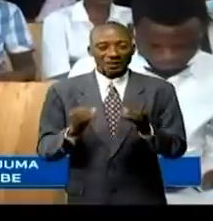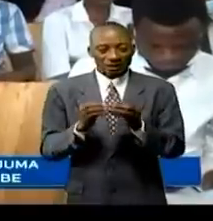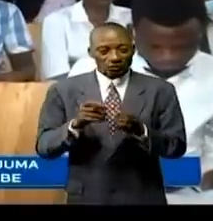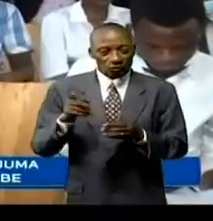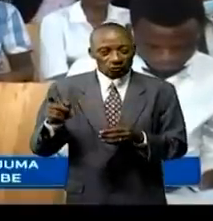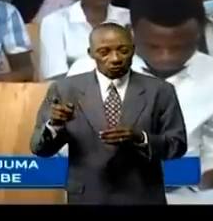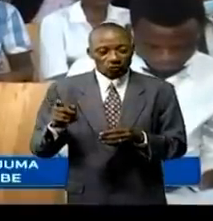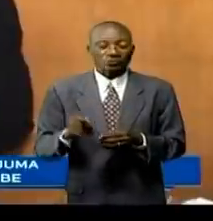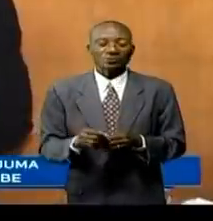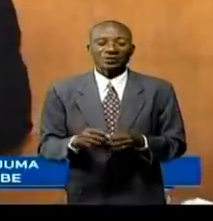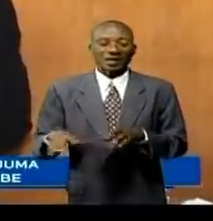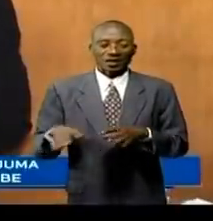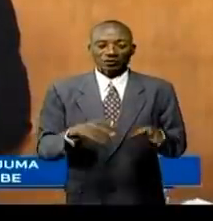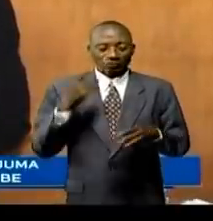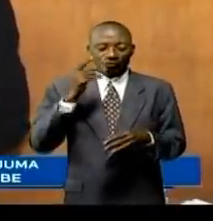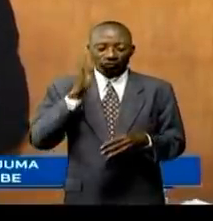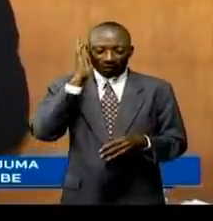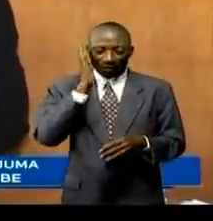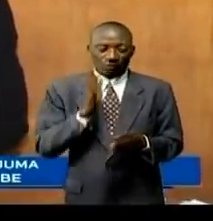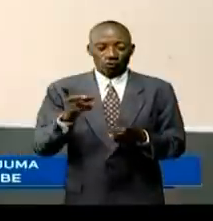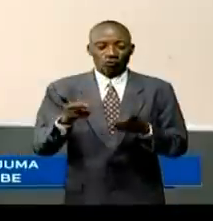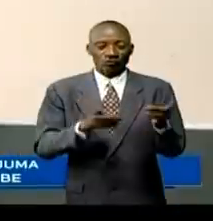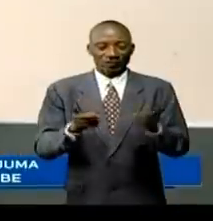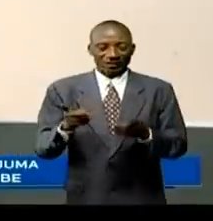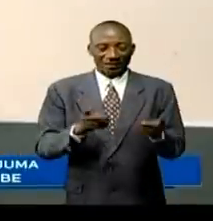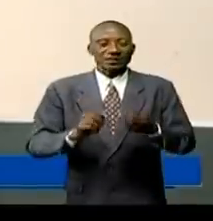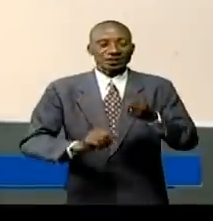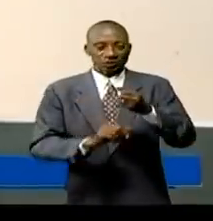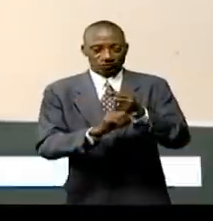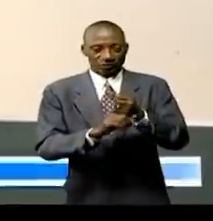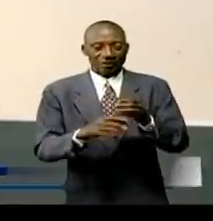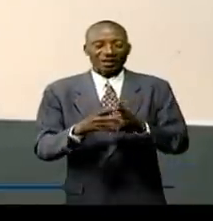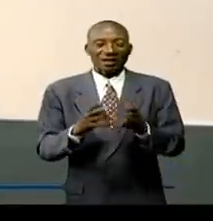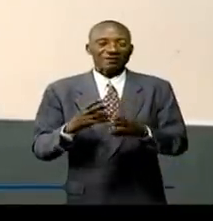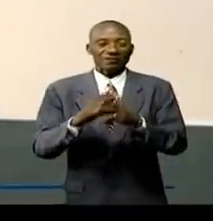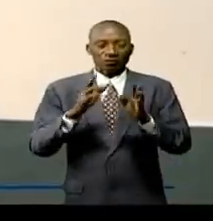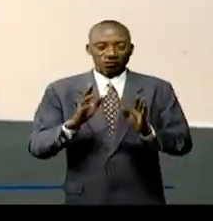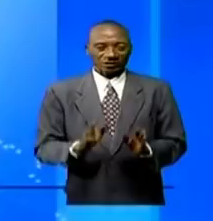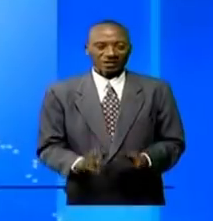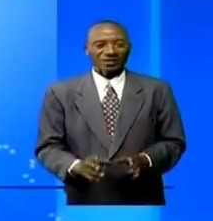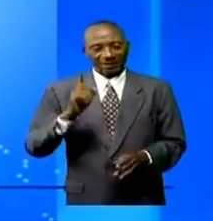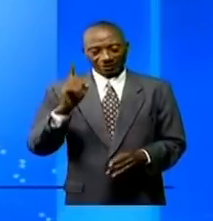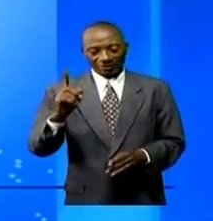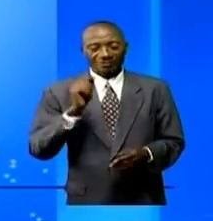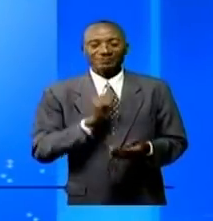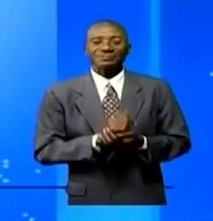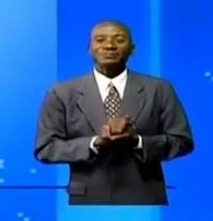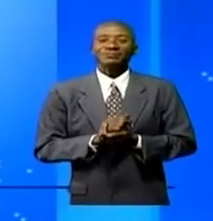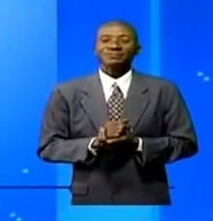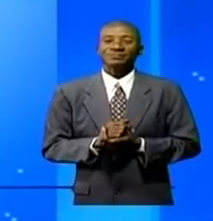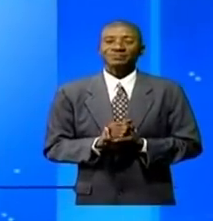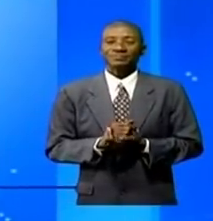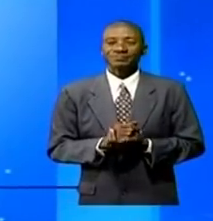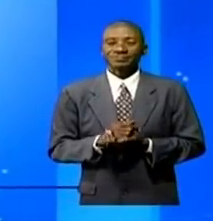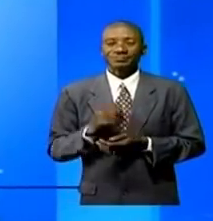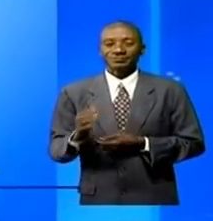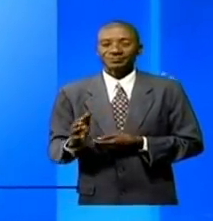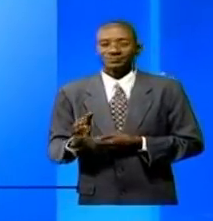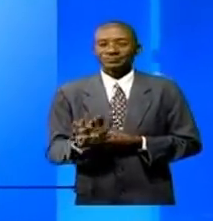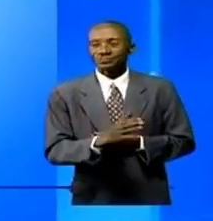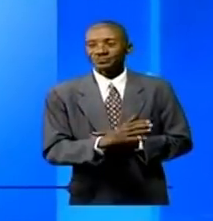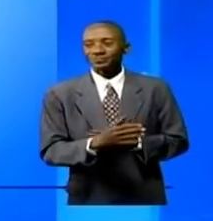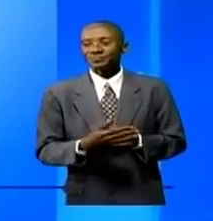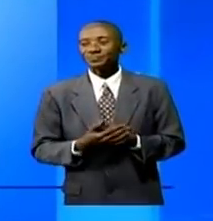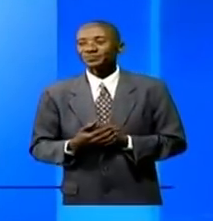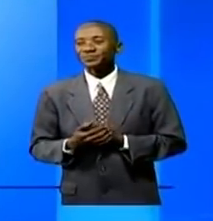l'Action pour la bonne gouvernance qui est dirigée par le coordonnateur Joël Waba. Plusieurs cas de décès liés